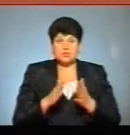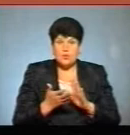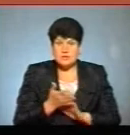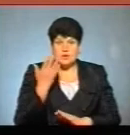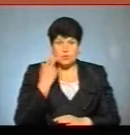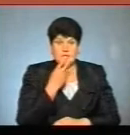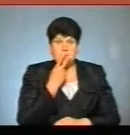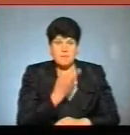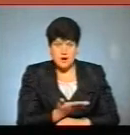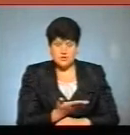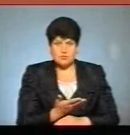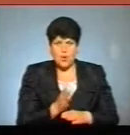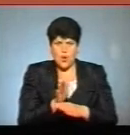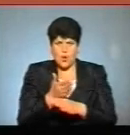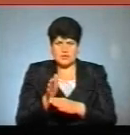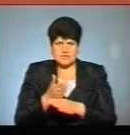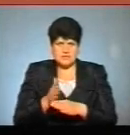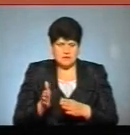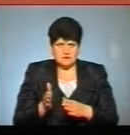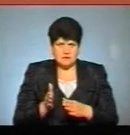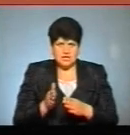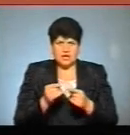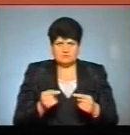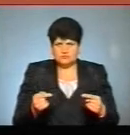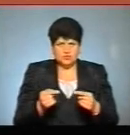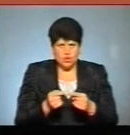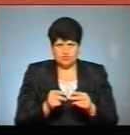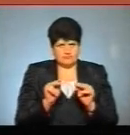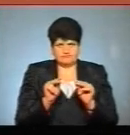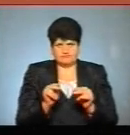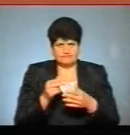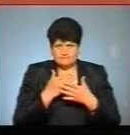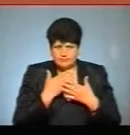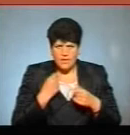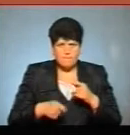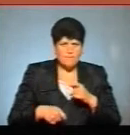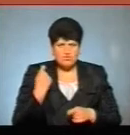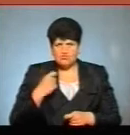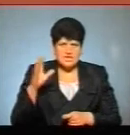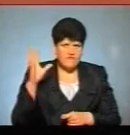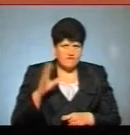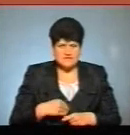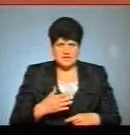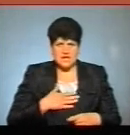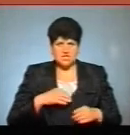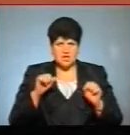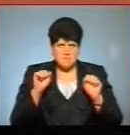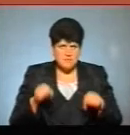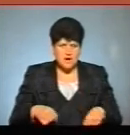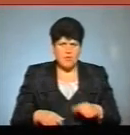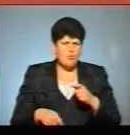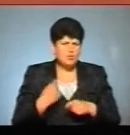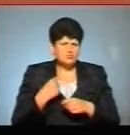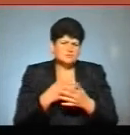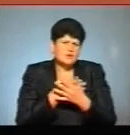бачимо якесь розділення, ну, чітку несправедливість, порушення всіх наших конституційних прав і порушення любих,